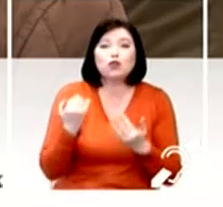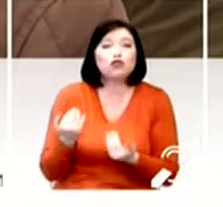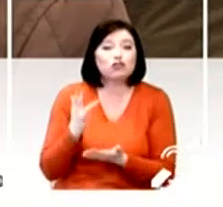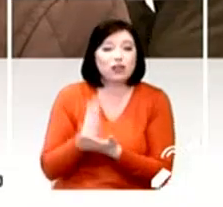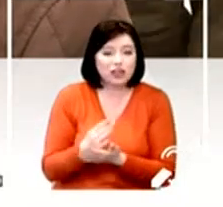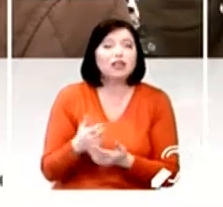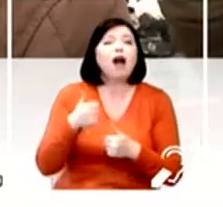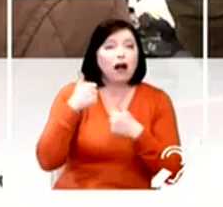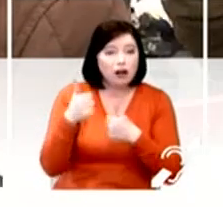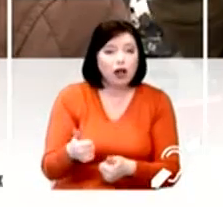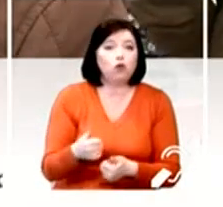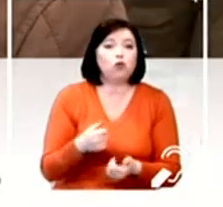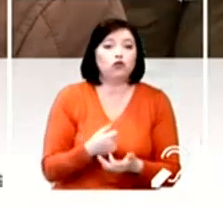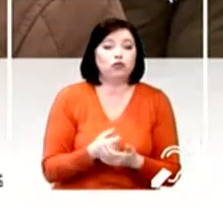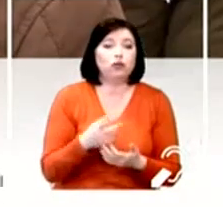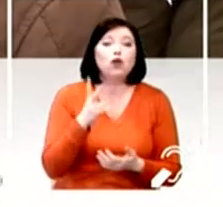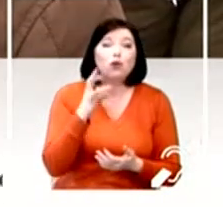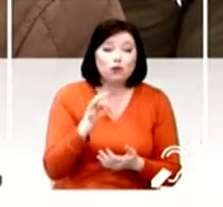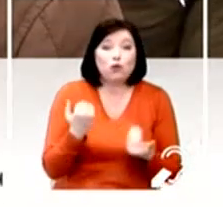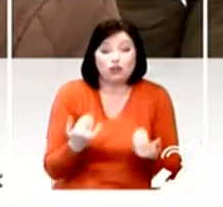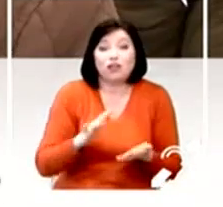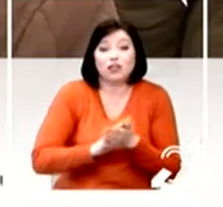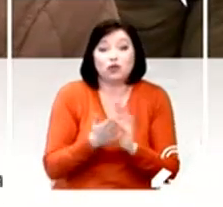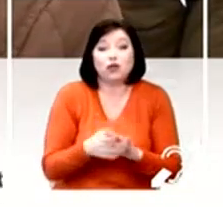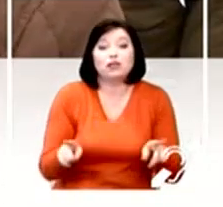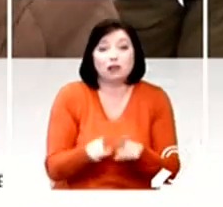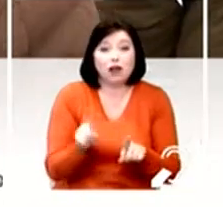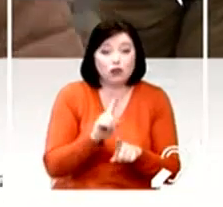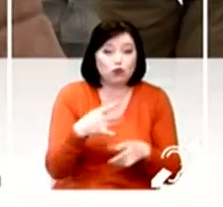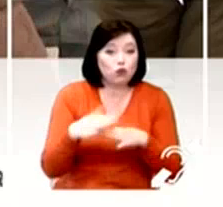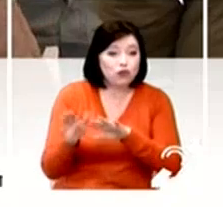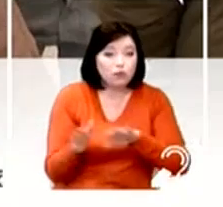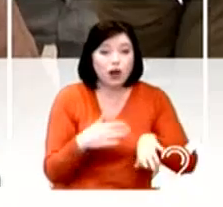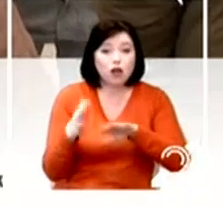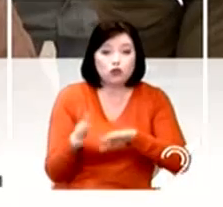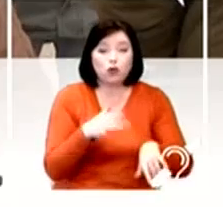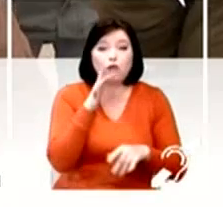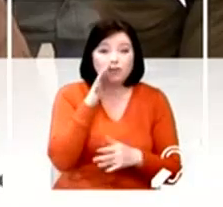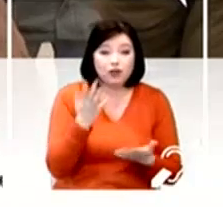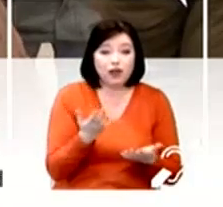sunt performante, sunt bune, însă situația că după anii care au trecut din